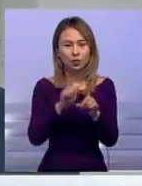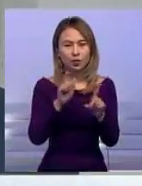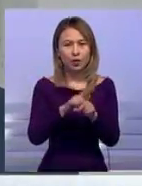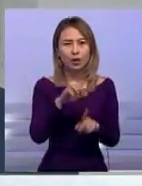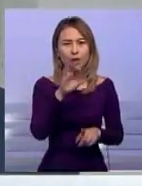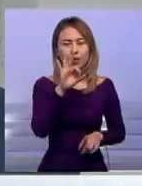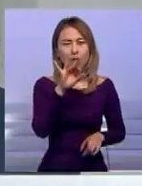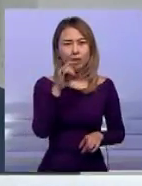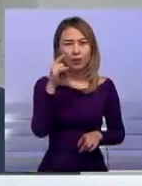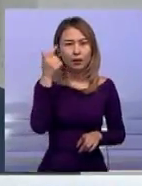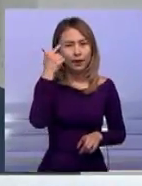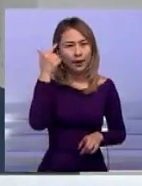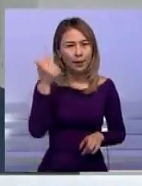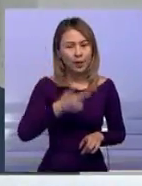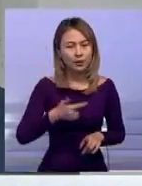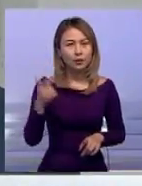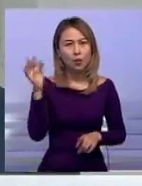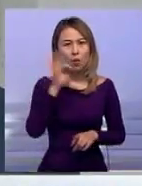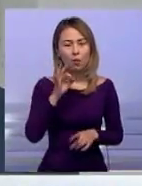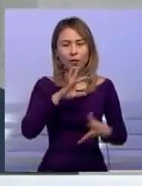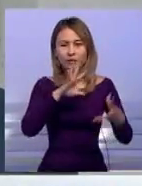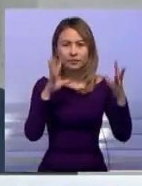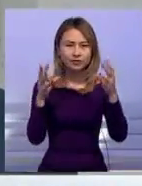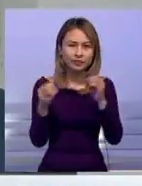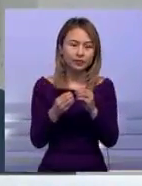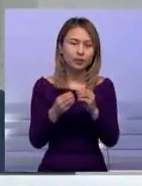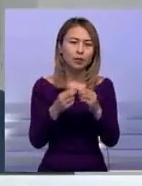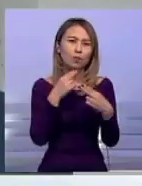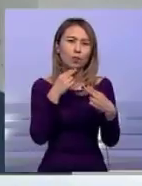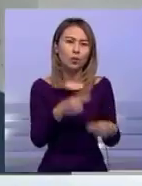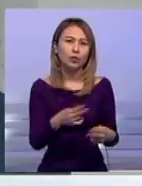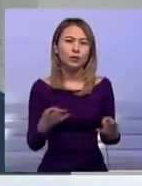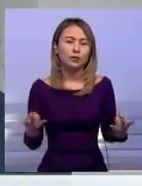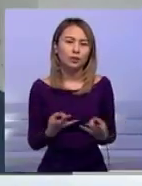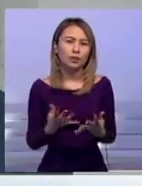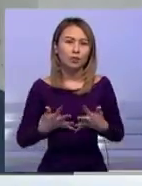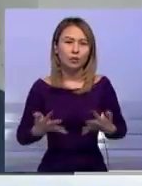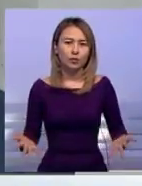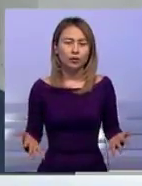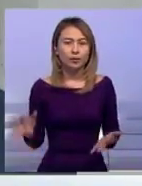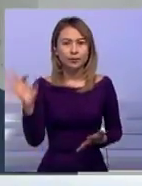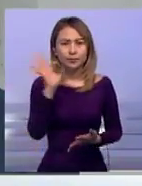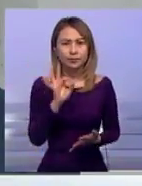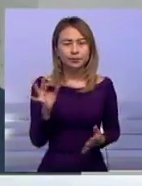орфоэпиялық, орфографиялық жалпы емлелік мәселелеріне мән беруіміз керек, енді осы туралы